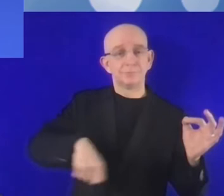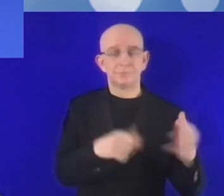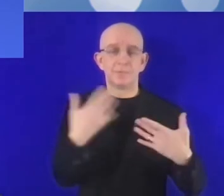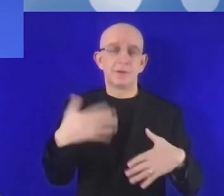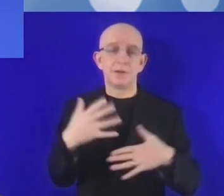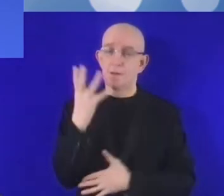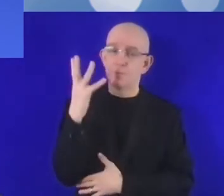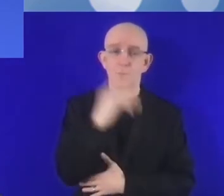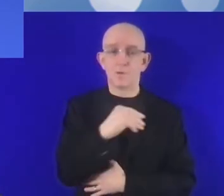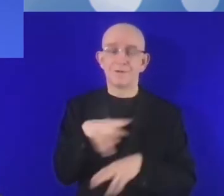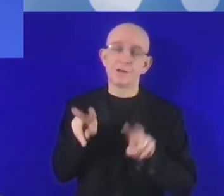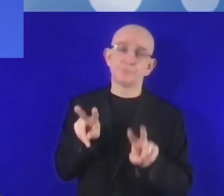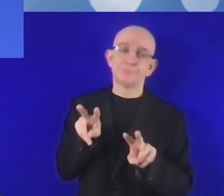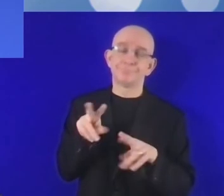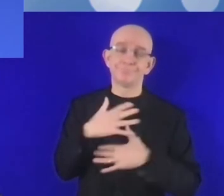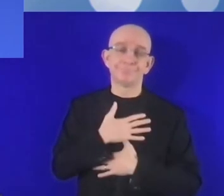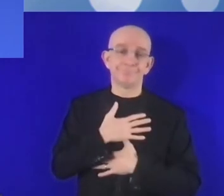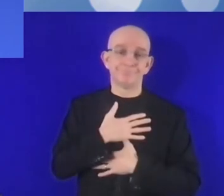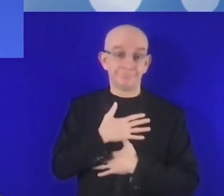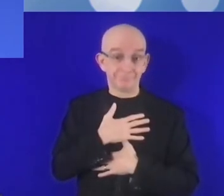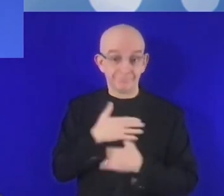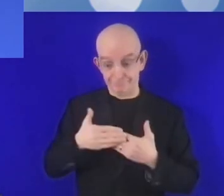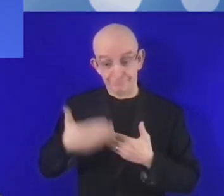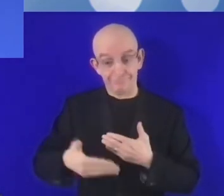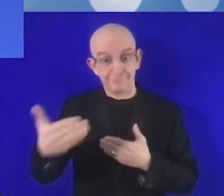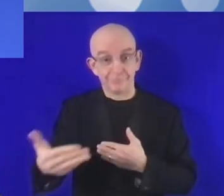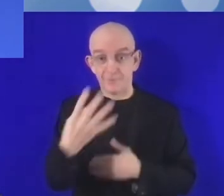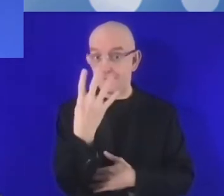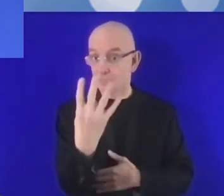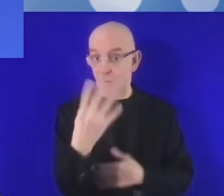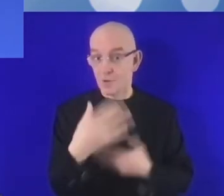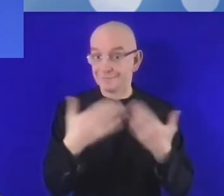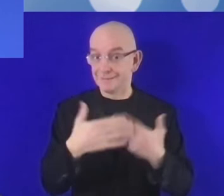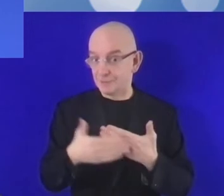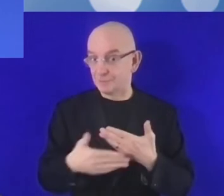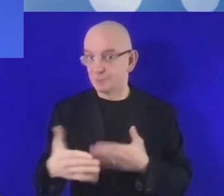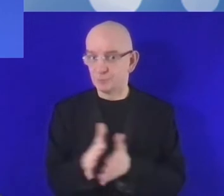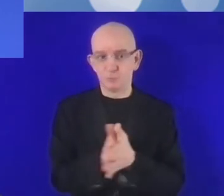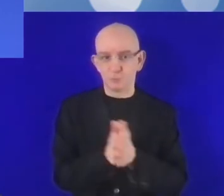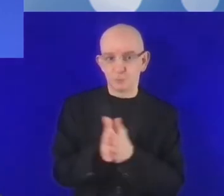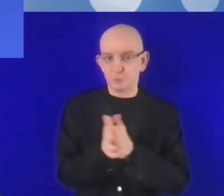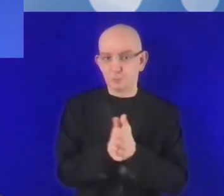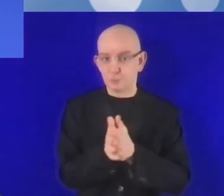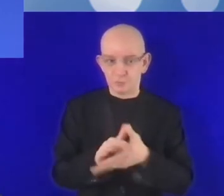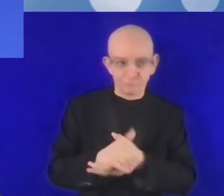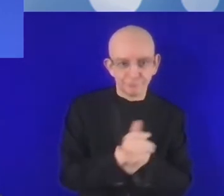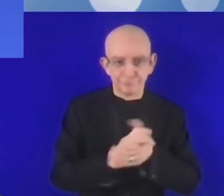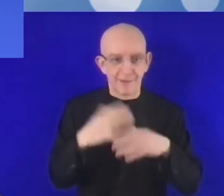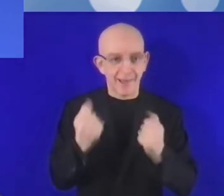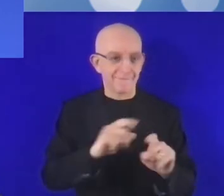avec plusieurs dizaines d'événements parallèles qui nous attendent et auxquels je vous invite à participer. Je voudrais